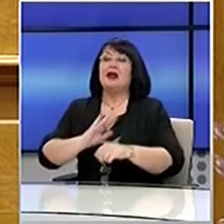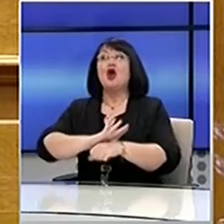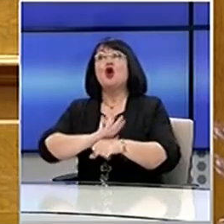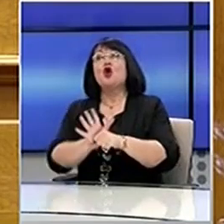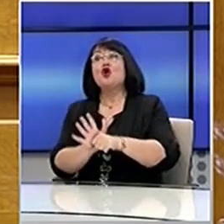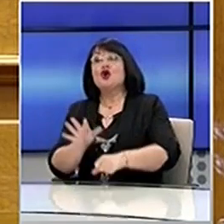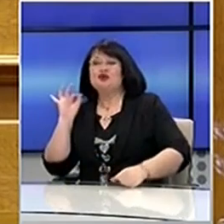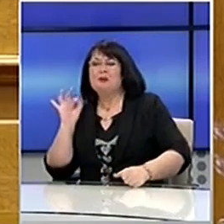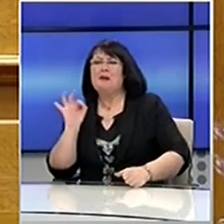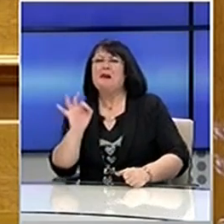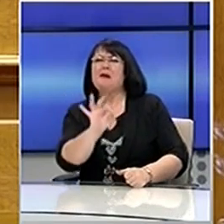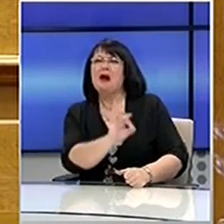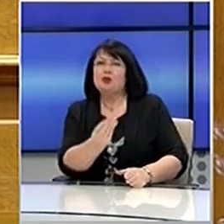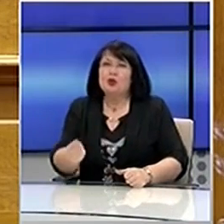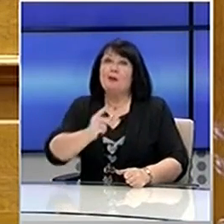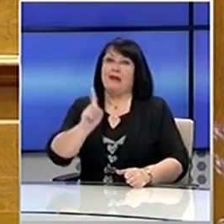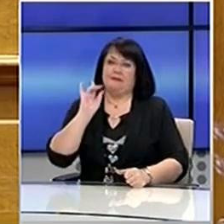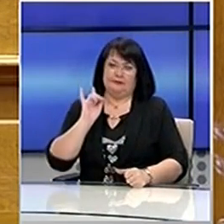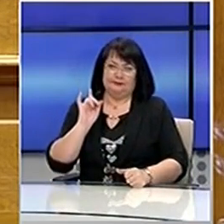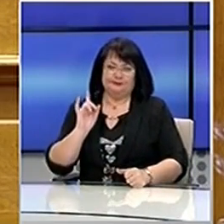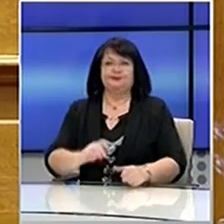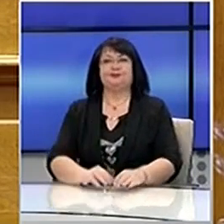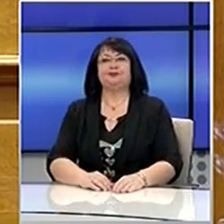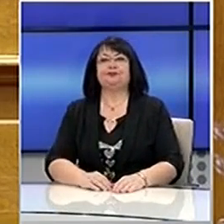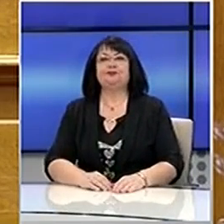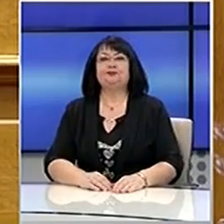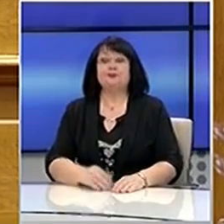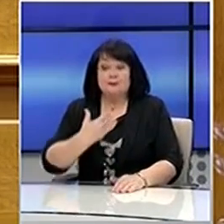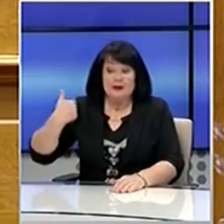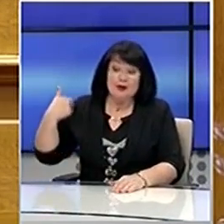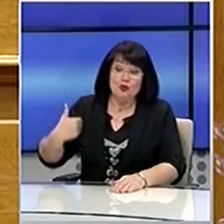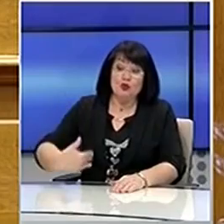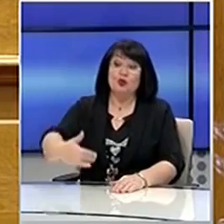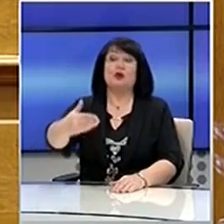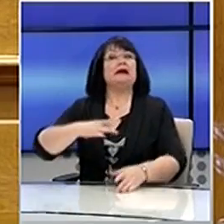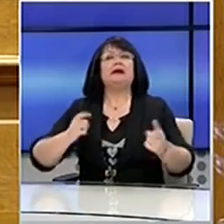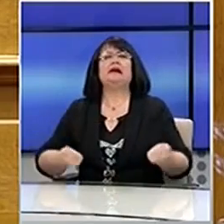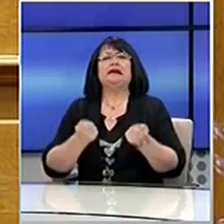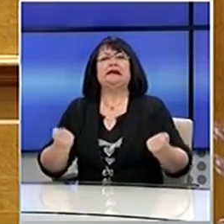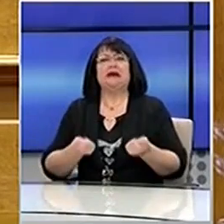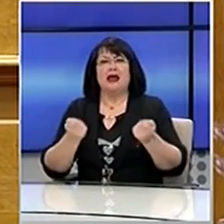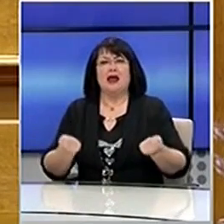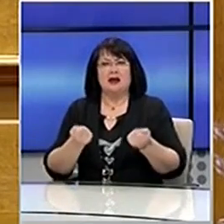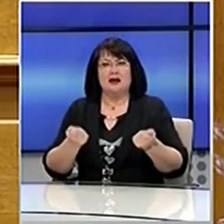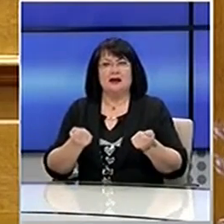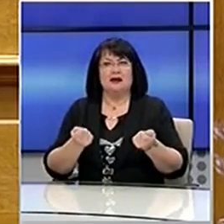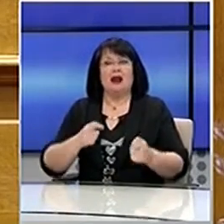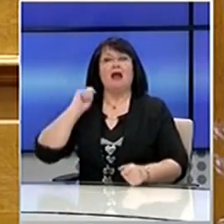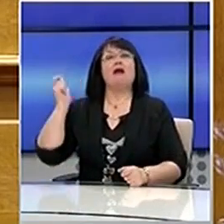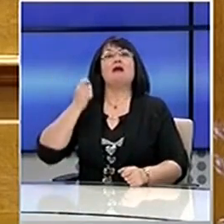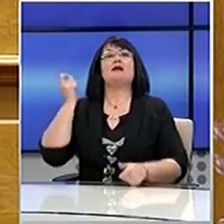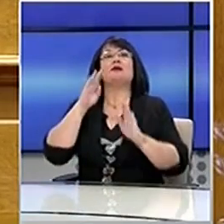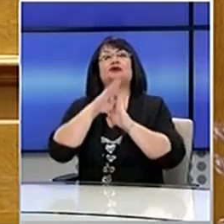να επιστρέψει και πάλι. Το τι έγινε όλο αυτό το διάστημα στο Εθνικό Σύστημα